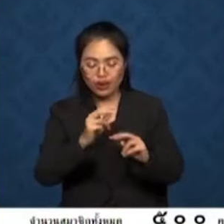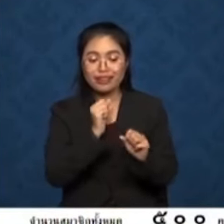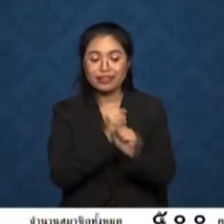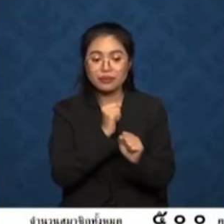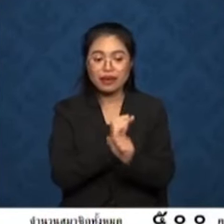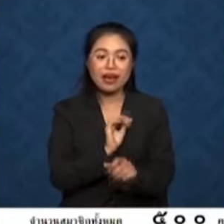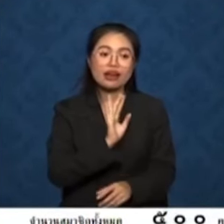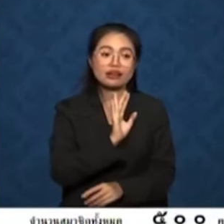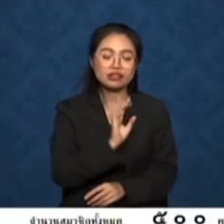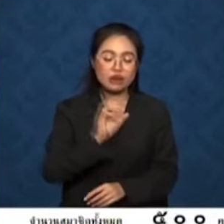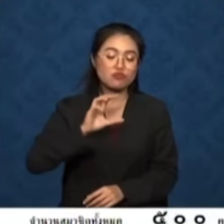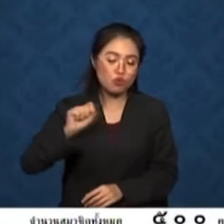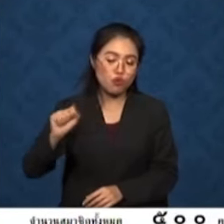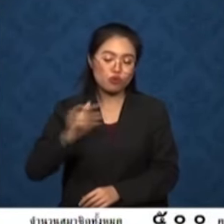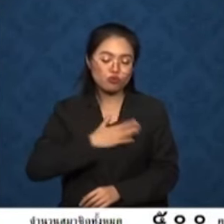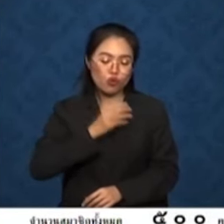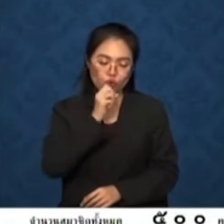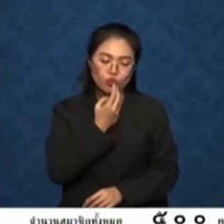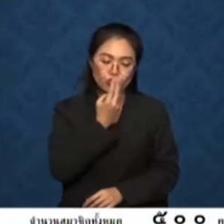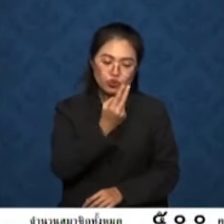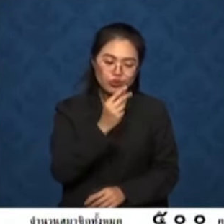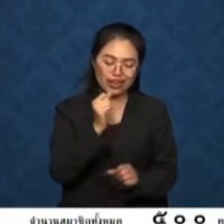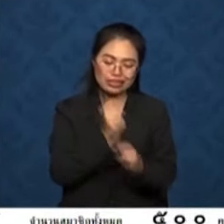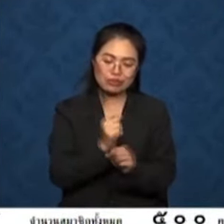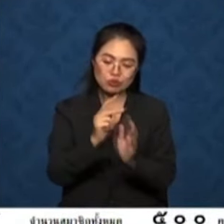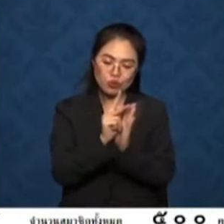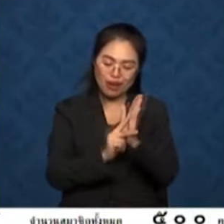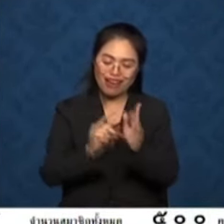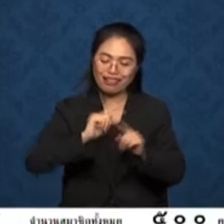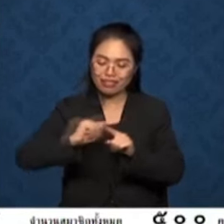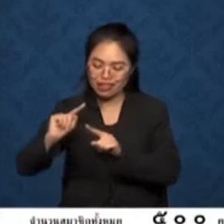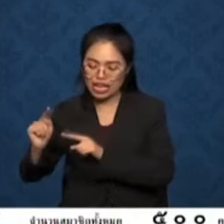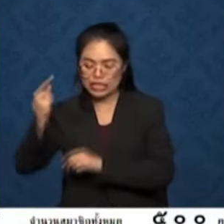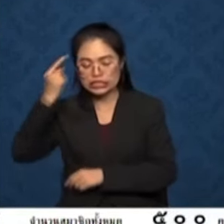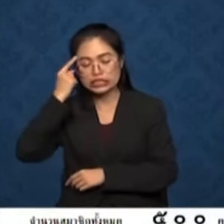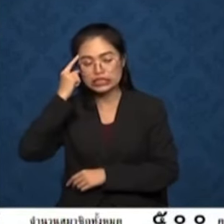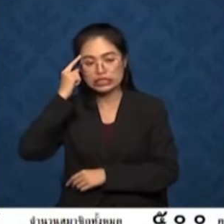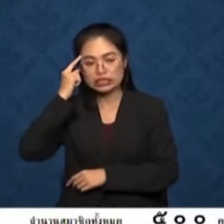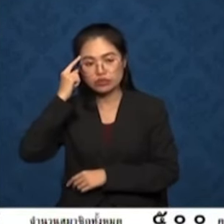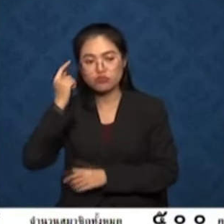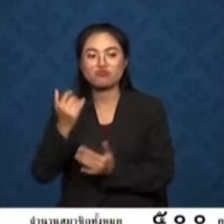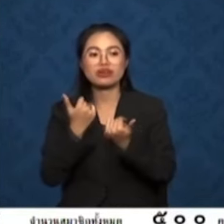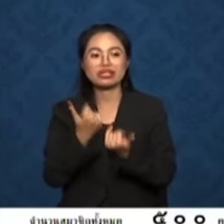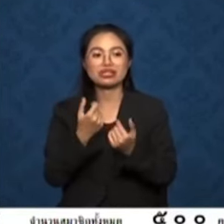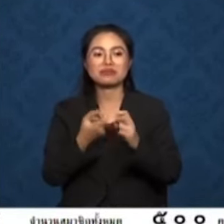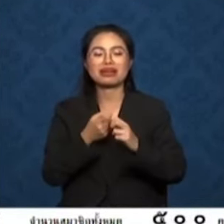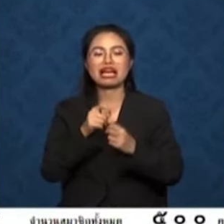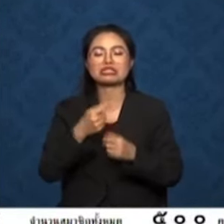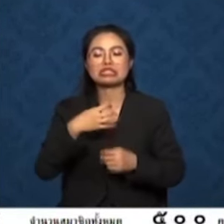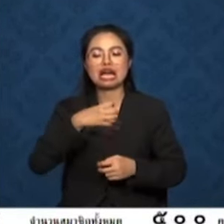ในฐานะสมาชิกสภาผู้แทนราษฎรการออกกฎหมายต่างๆวันนี้เรายึดโยงอยู่กับความ